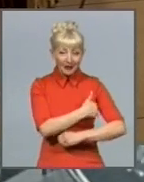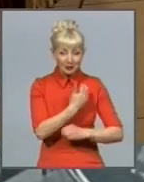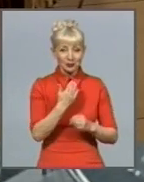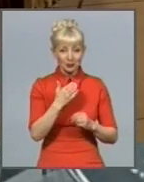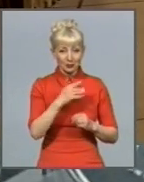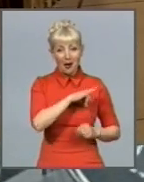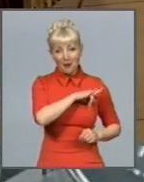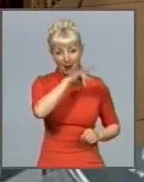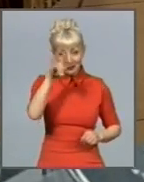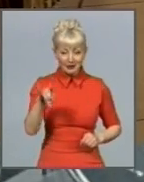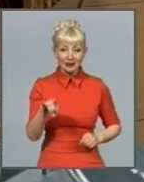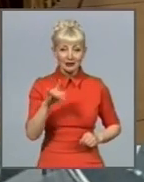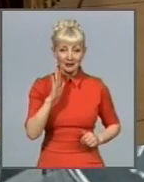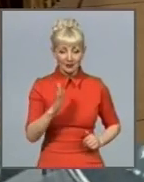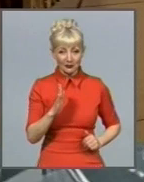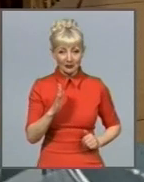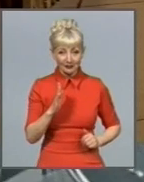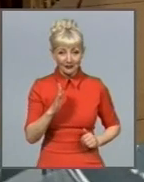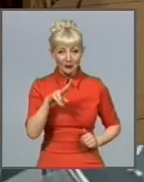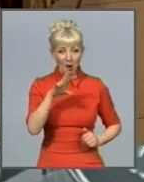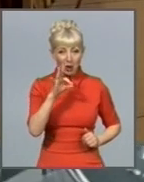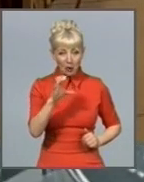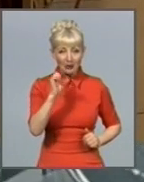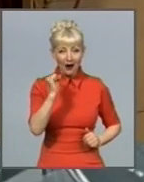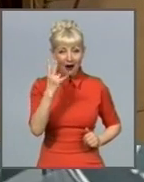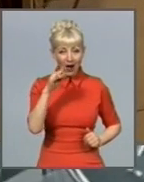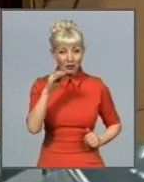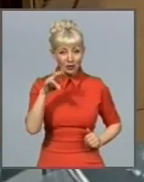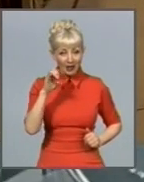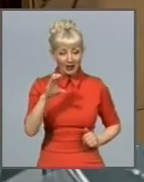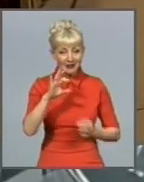в Лос-Анджелес на Олимпийские игры